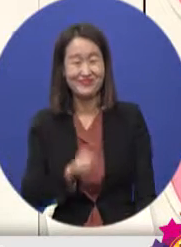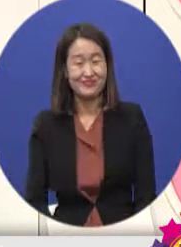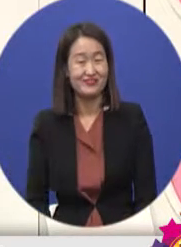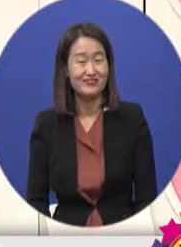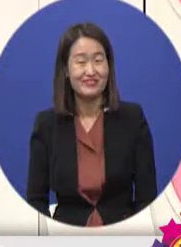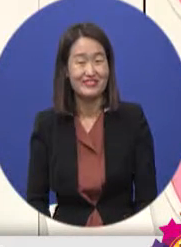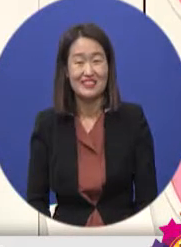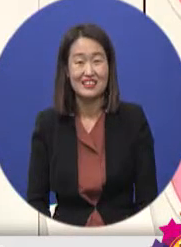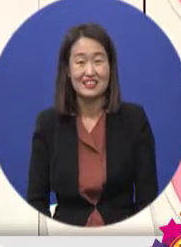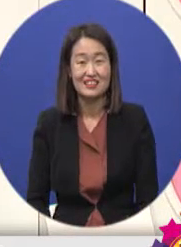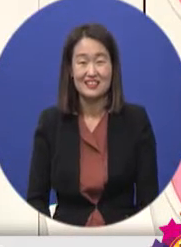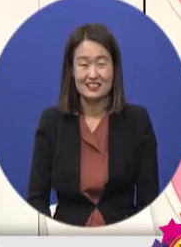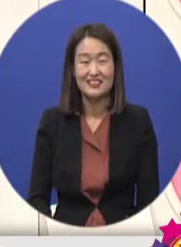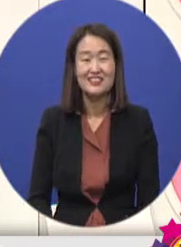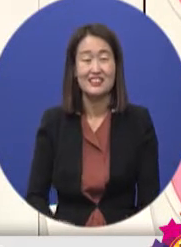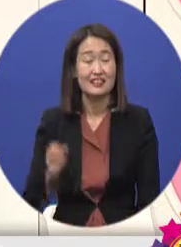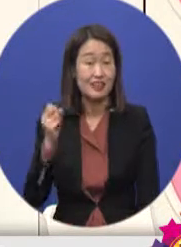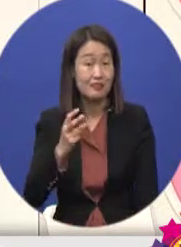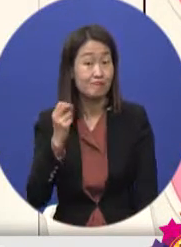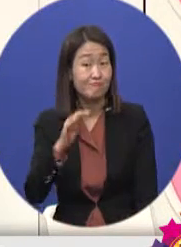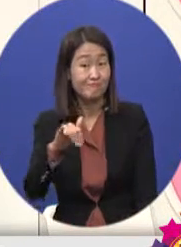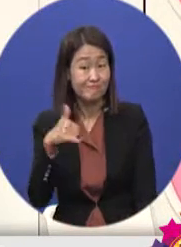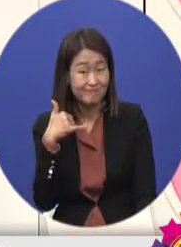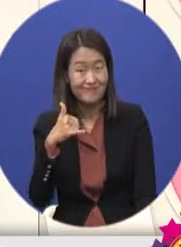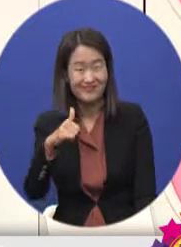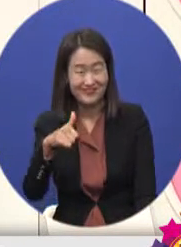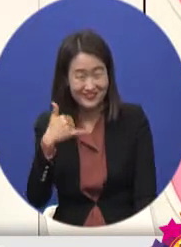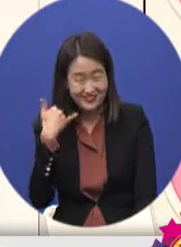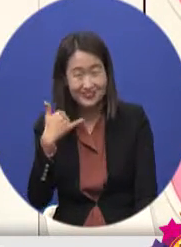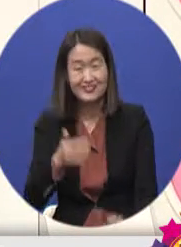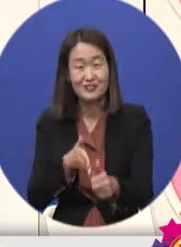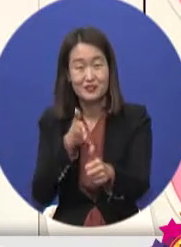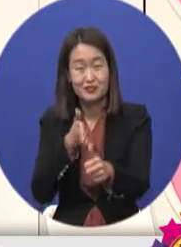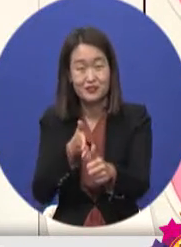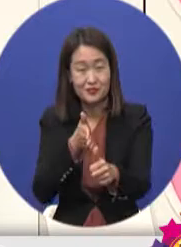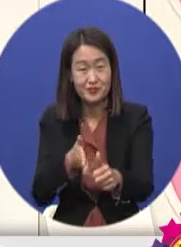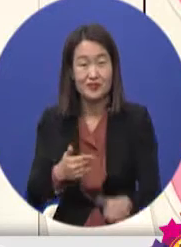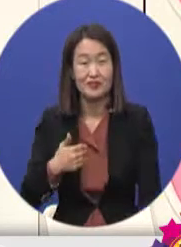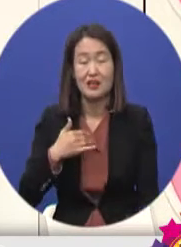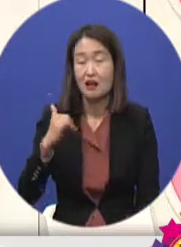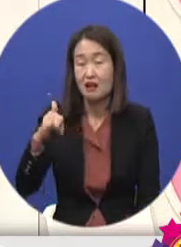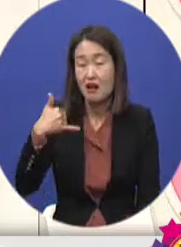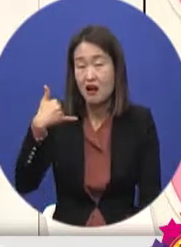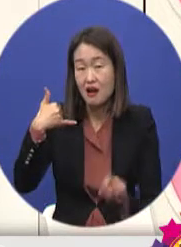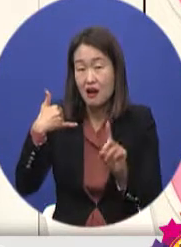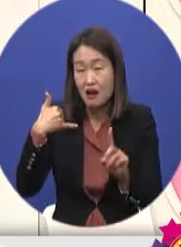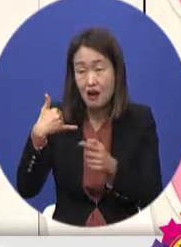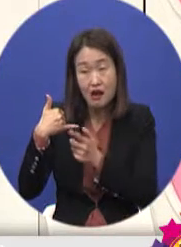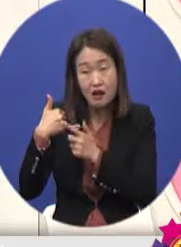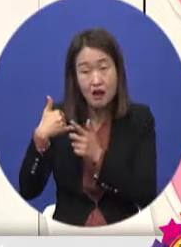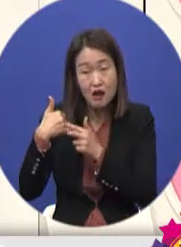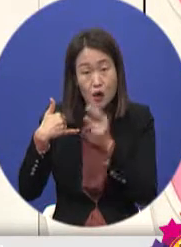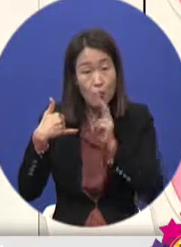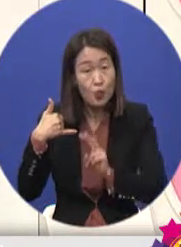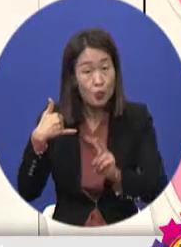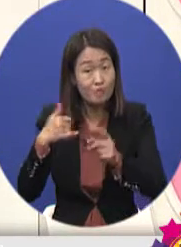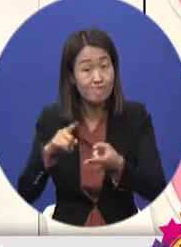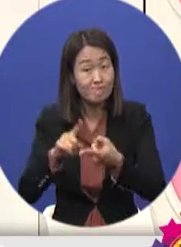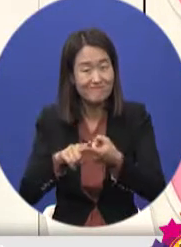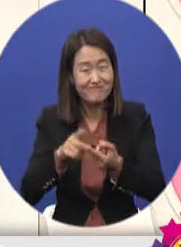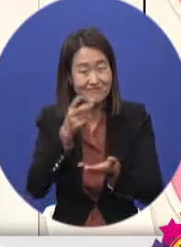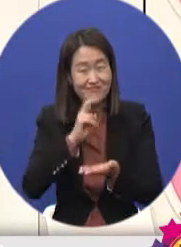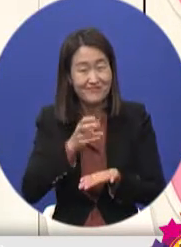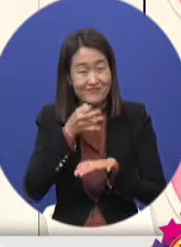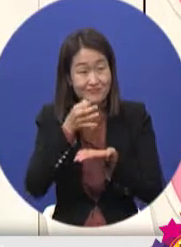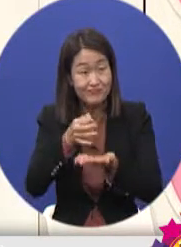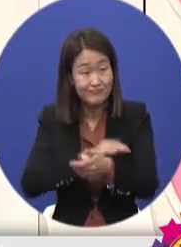자주 이렇게 와주세요. 네. 자주 들려주시고요. 네. 저 전화 수화기에서 흘러나오는 음을 따라서 한번 잘